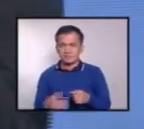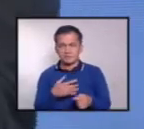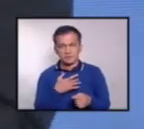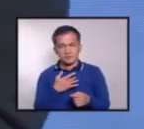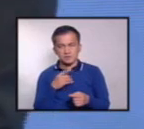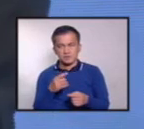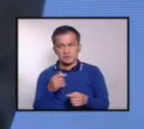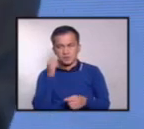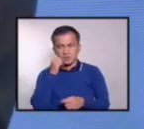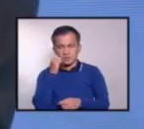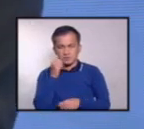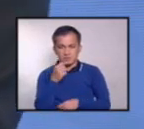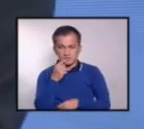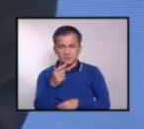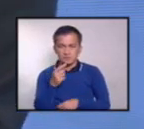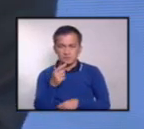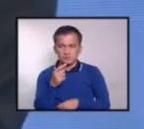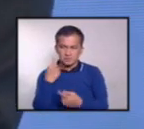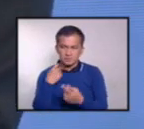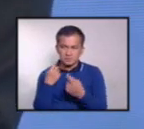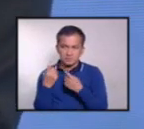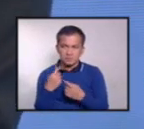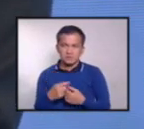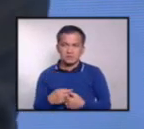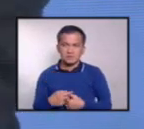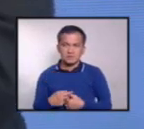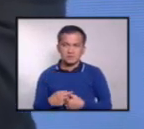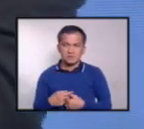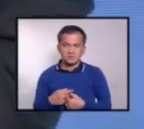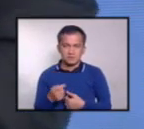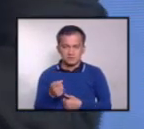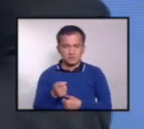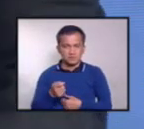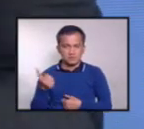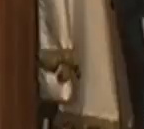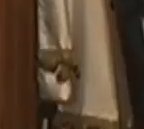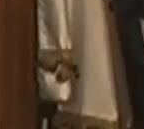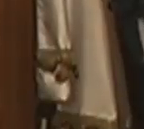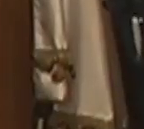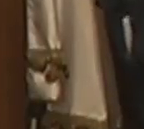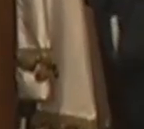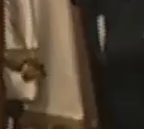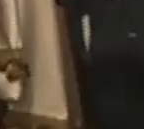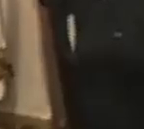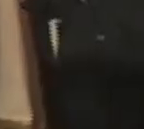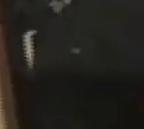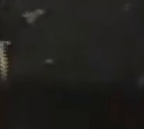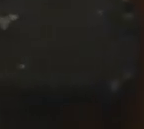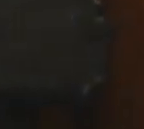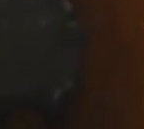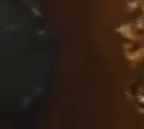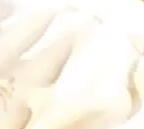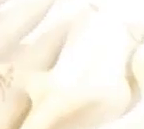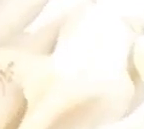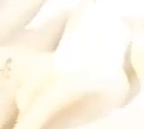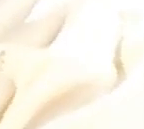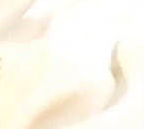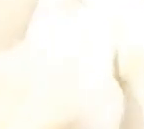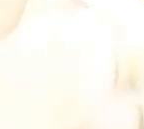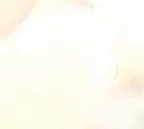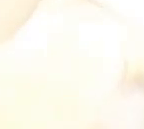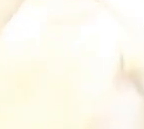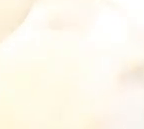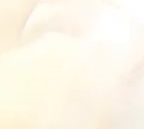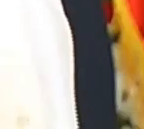kong sinasabi dun sa mga nagtatanong, tanggalin natin yung presidente, tanggalin natin itong administrasyon na to. Ano yung